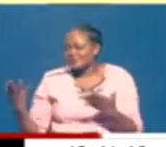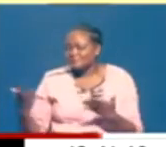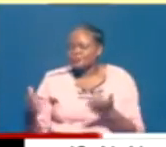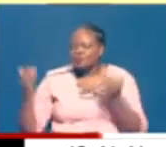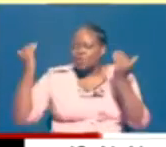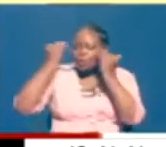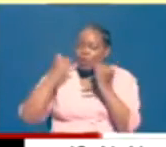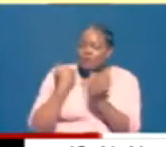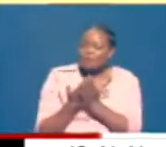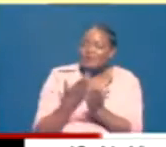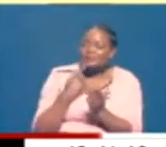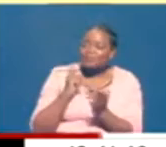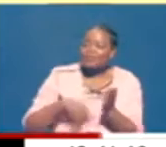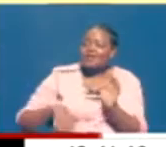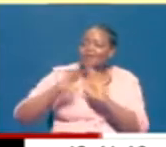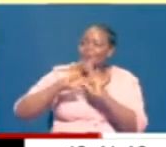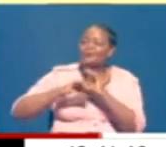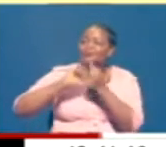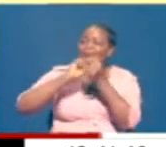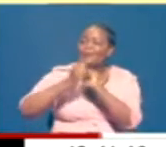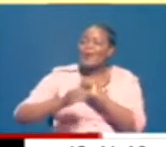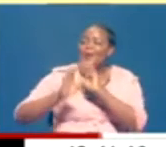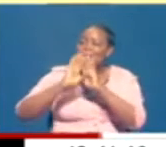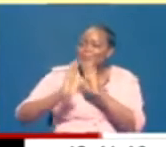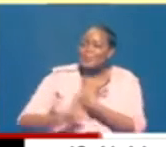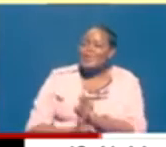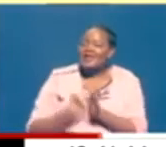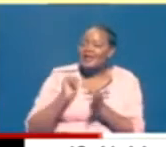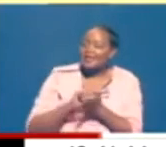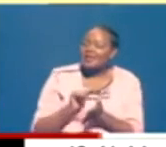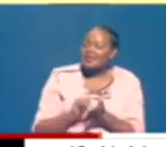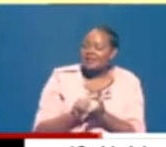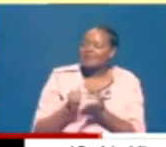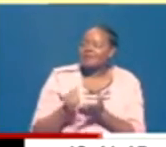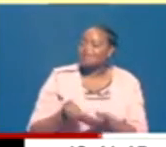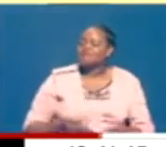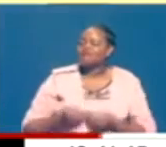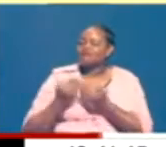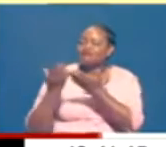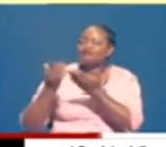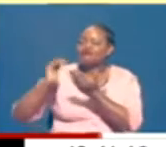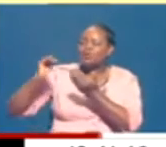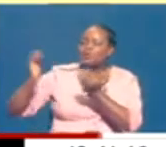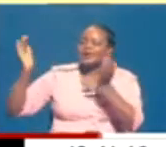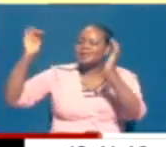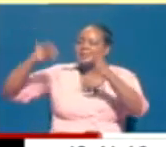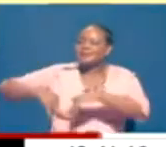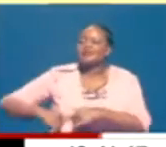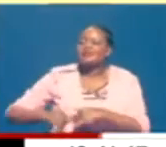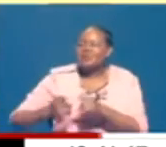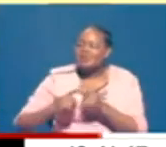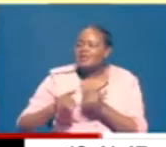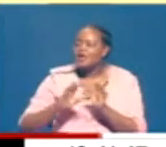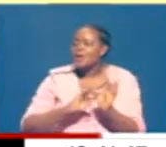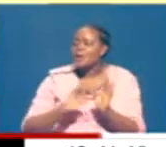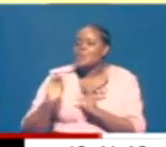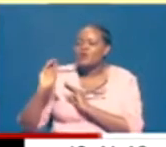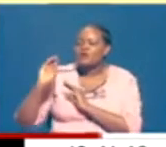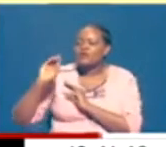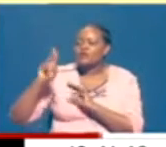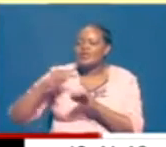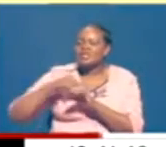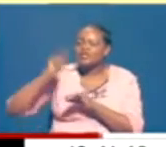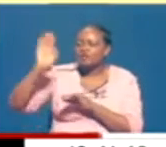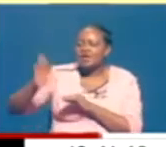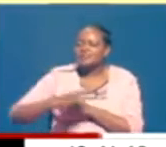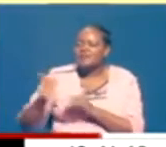kwamba constitutional amendment bill, ile bill ambayo walikuwa wamepeleka pale county assemblies na tena wakapeleka pale national assembly